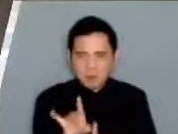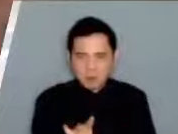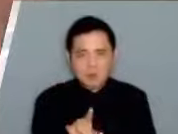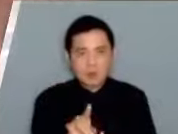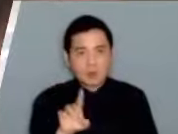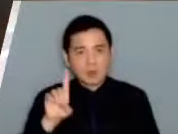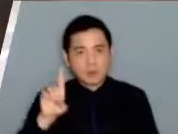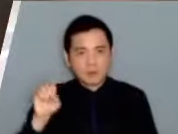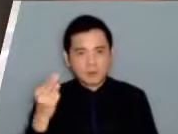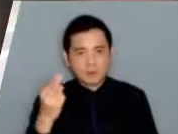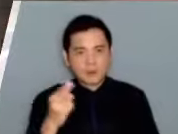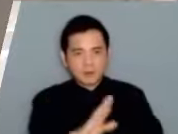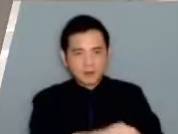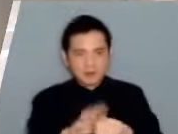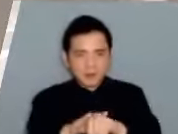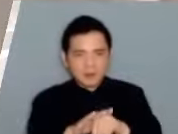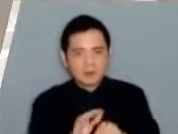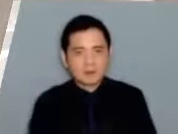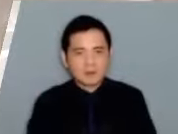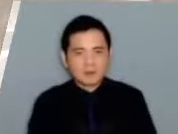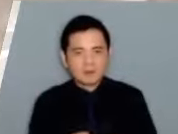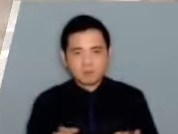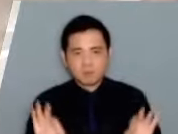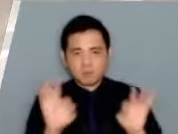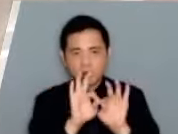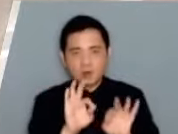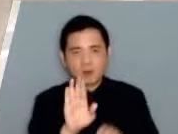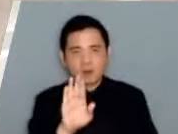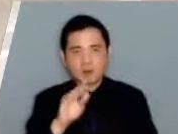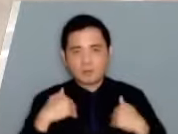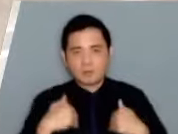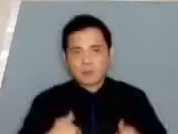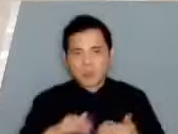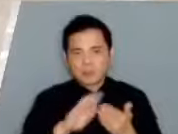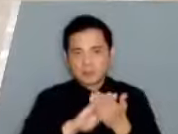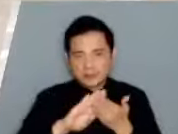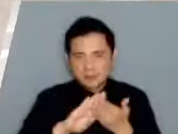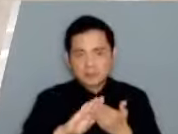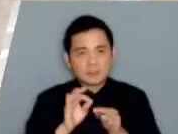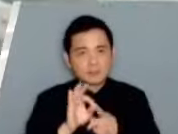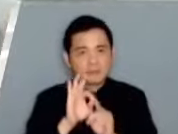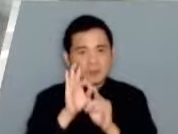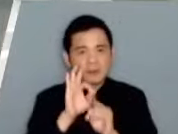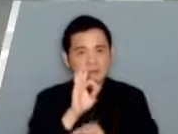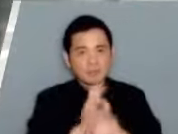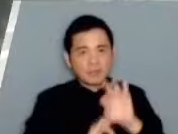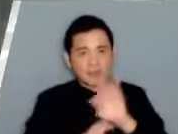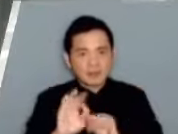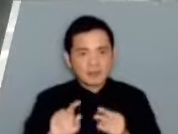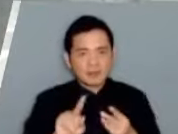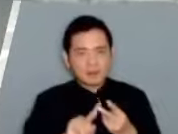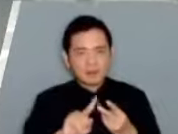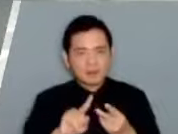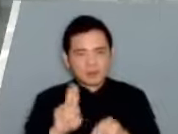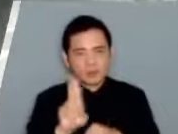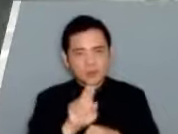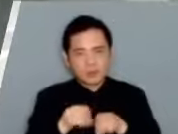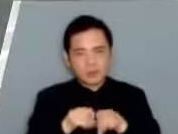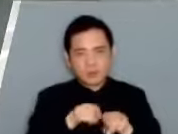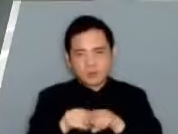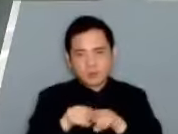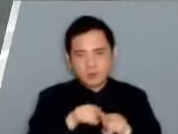DOH, dapat panatilihing malinis ang katawan, lalo na po yung mga paa. Magpalit po ng medyas lalo kung napagpawisan na